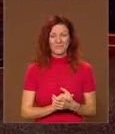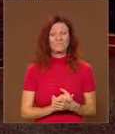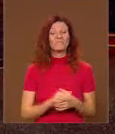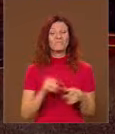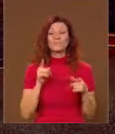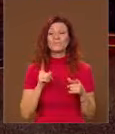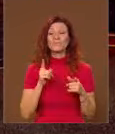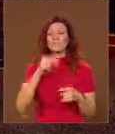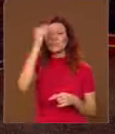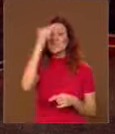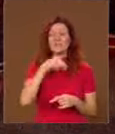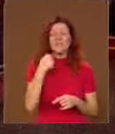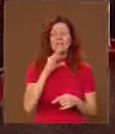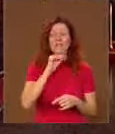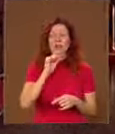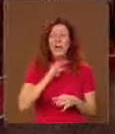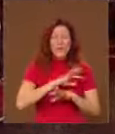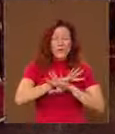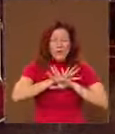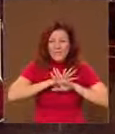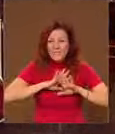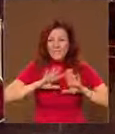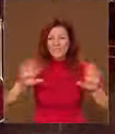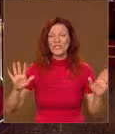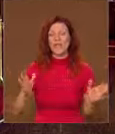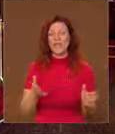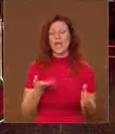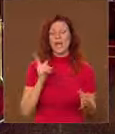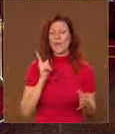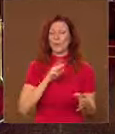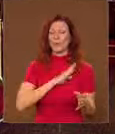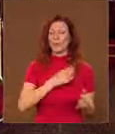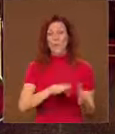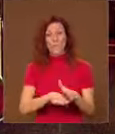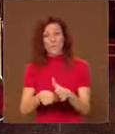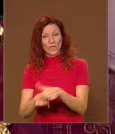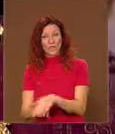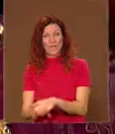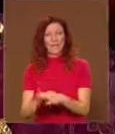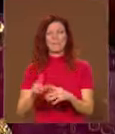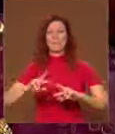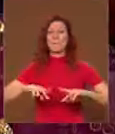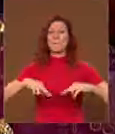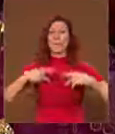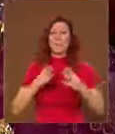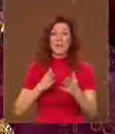Чухме как църквата поменава всички от века починали и преминали